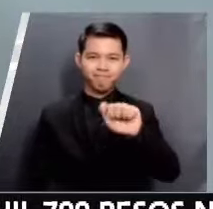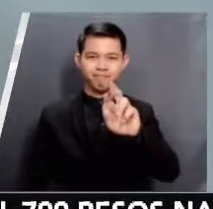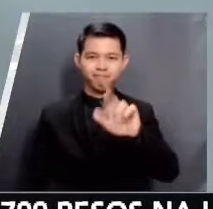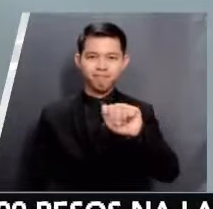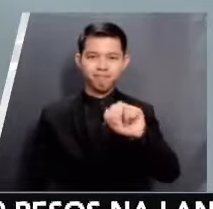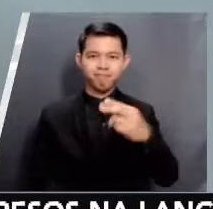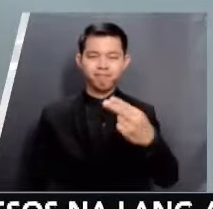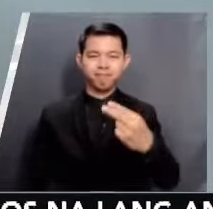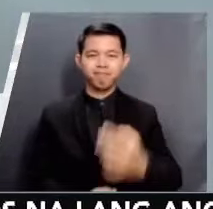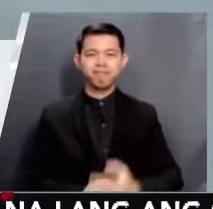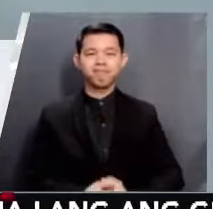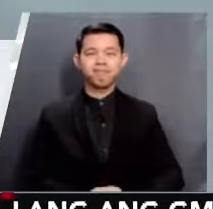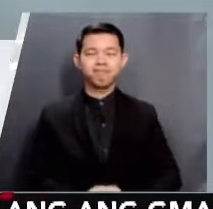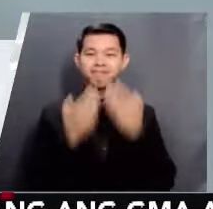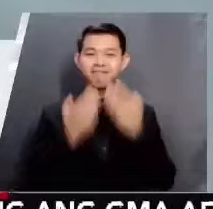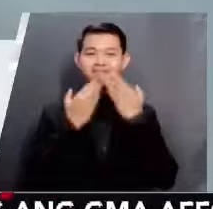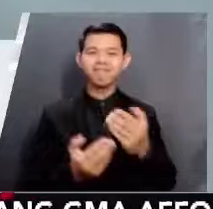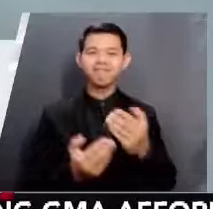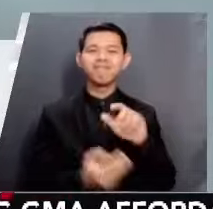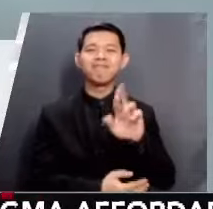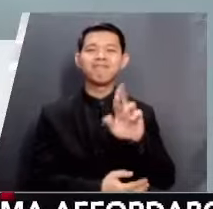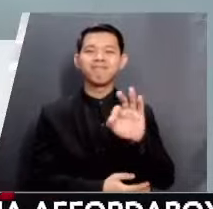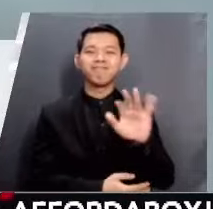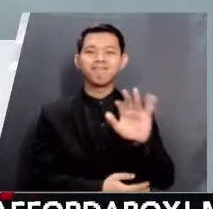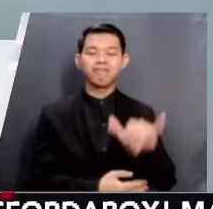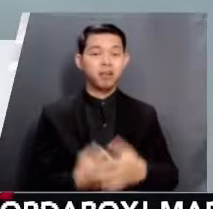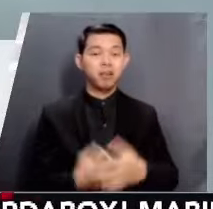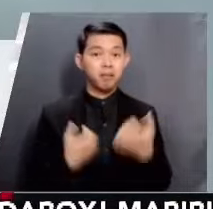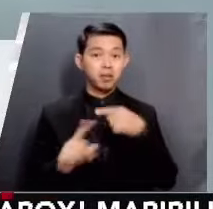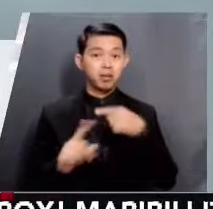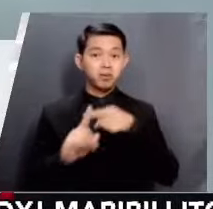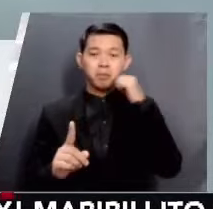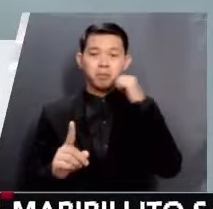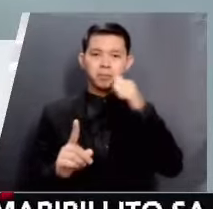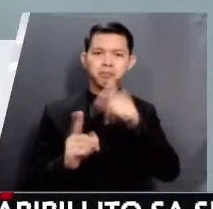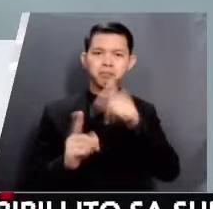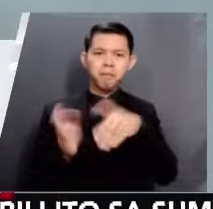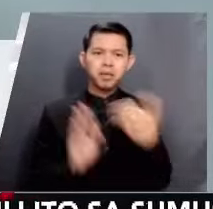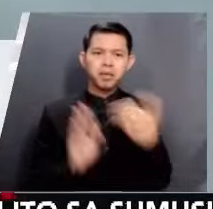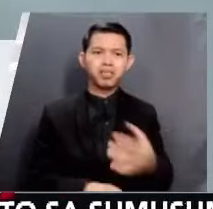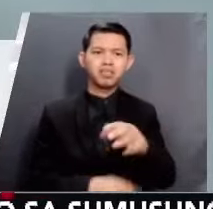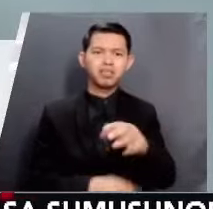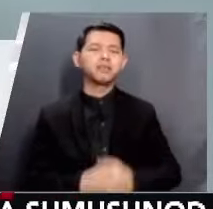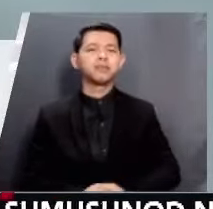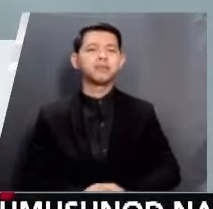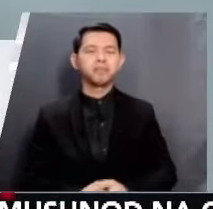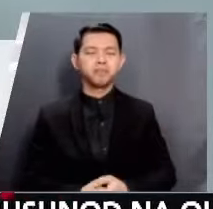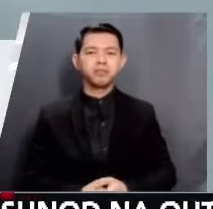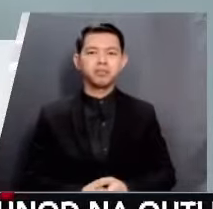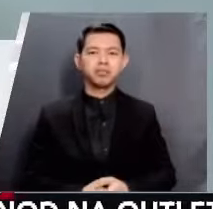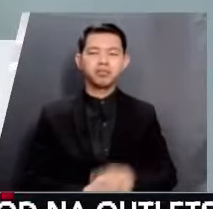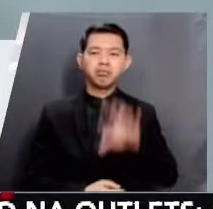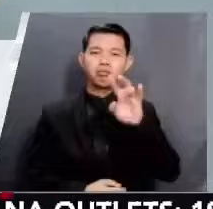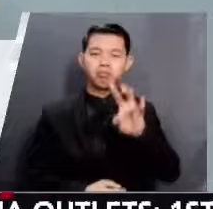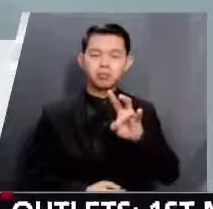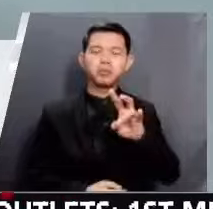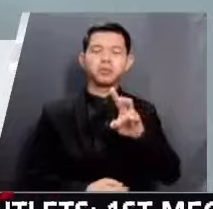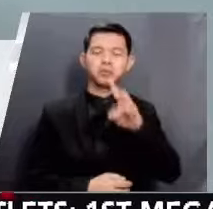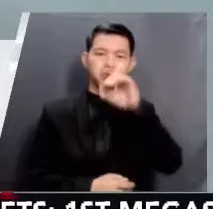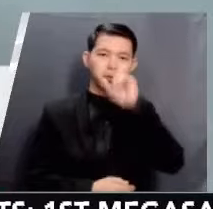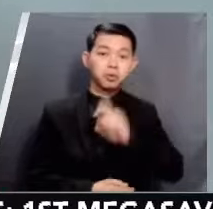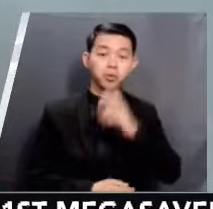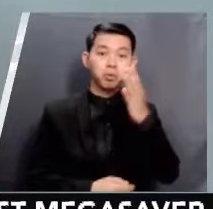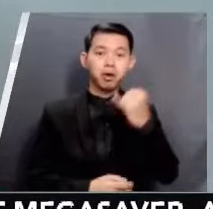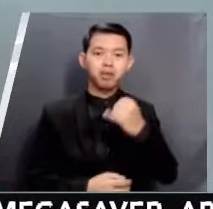Salamat, Rafi. Patay ang isang babaeng 7 taong gulang sa Canlaon, Negros Oriental matapos masakal sa nilalaro